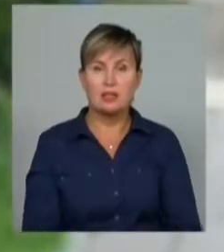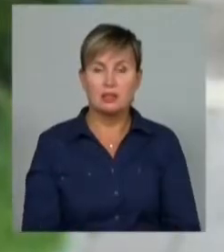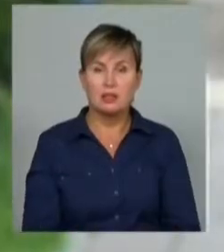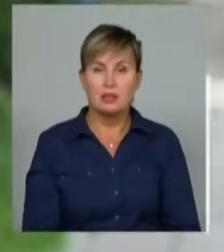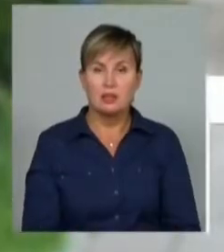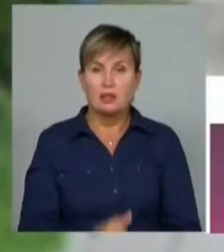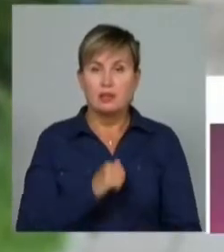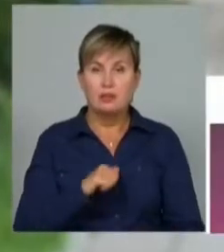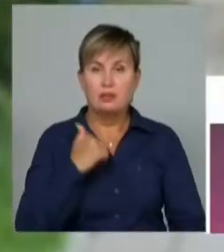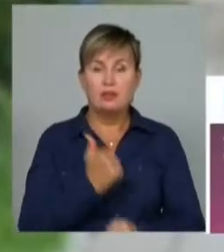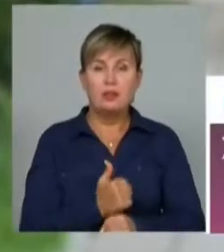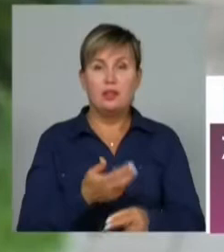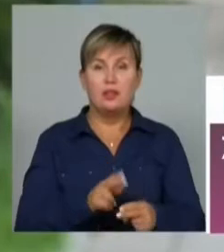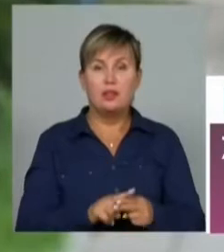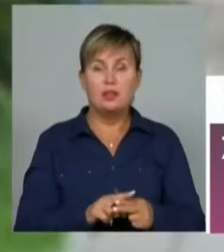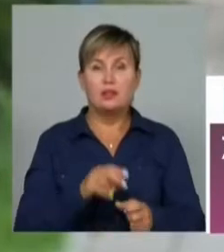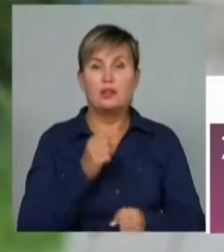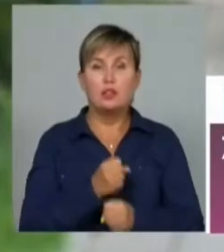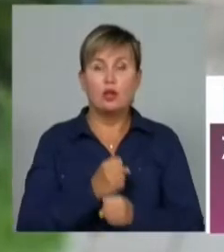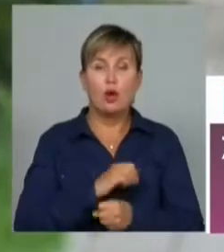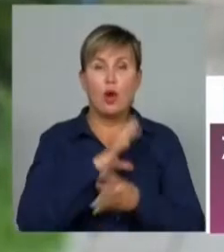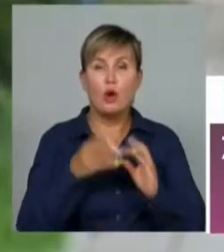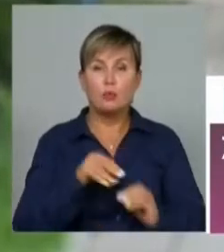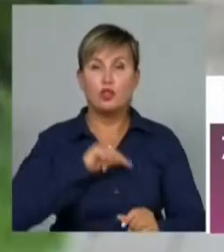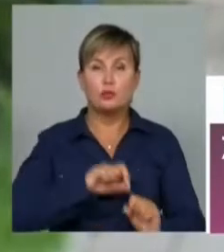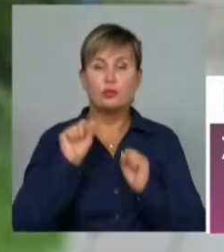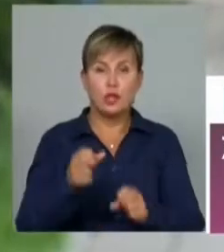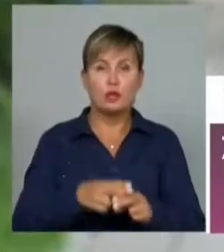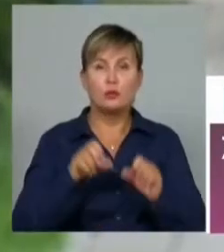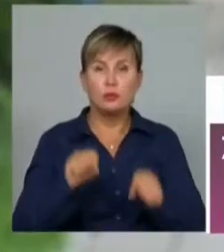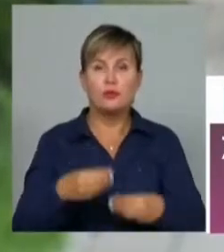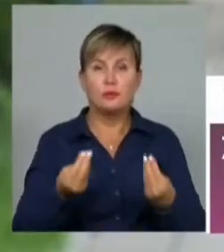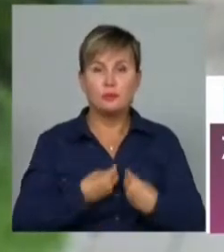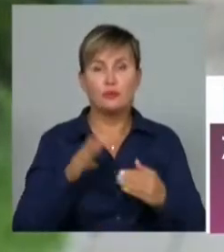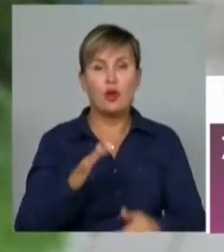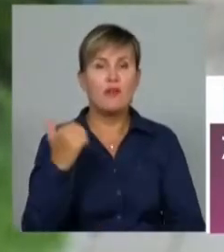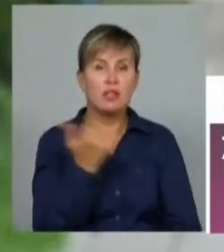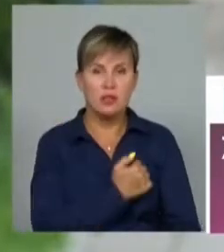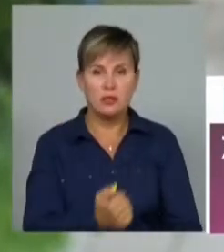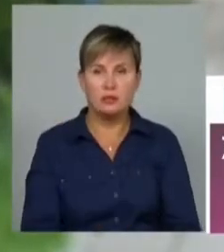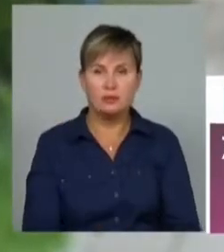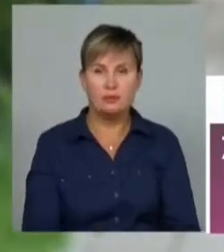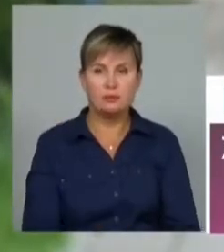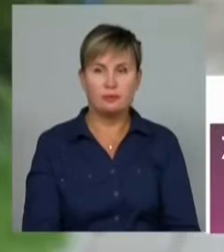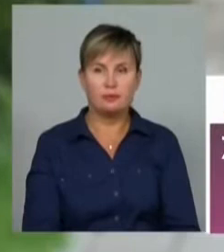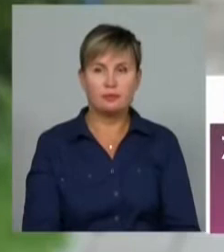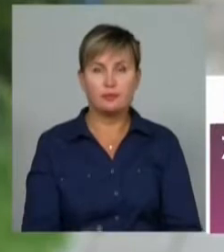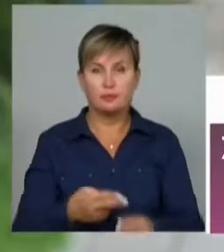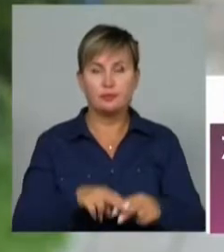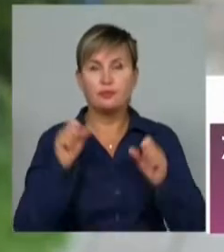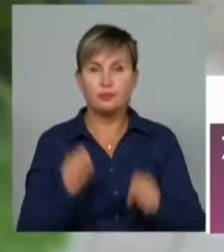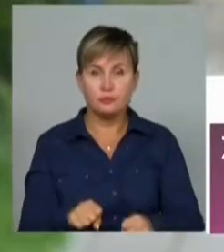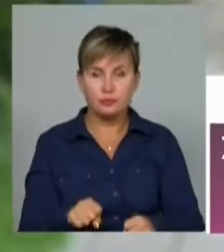это заработать обще иммунитет иммунитет который может дать нам только вакцинация вакцинация которую